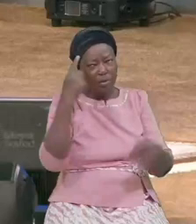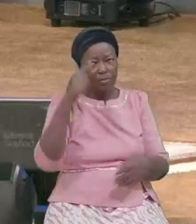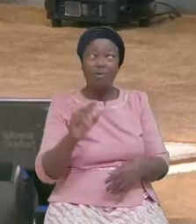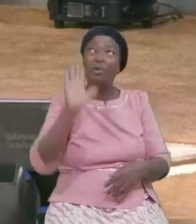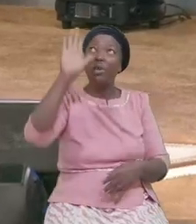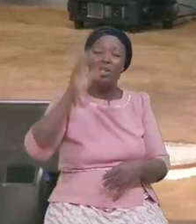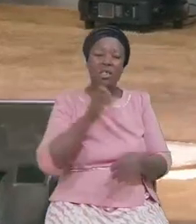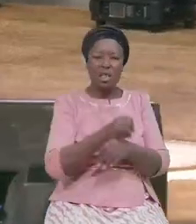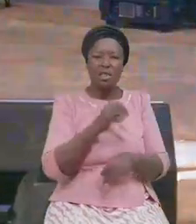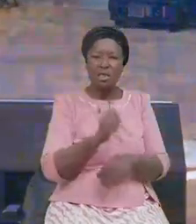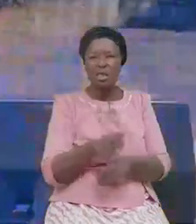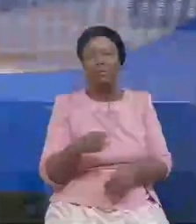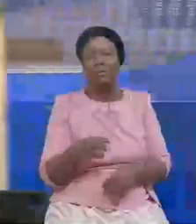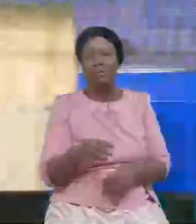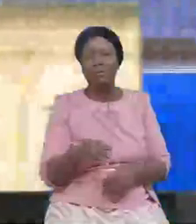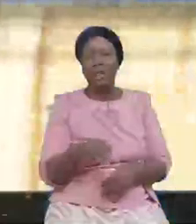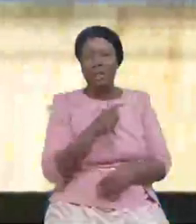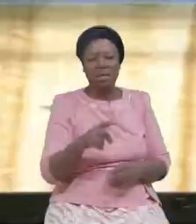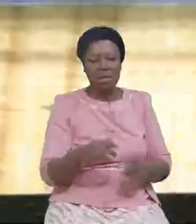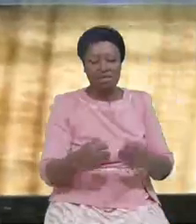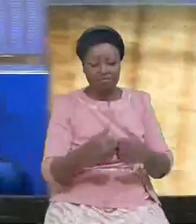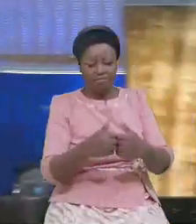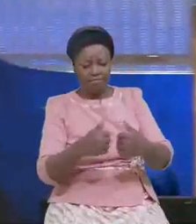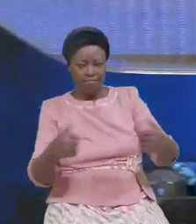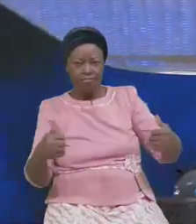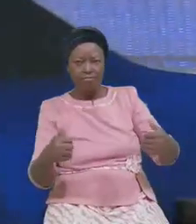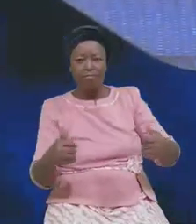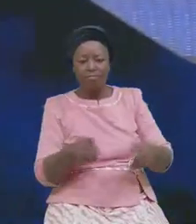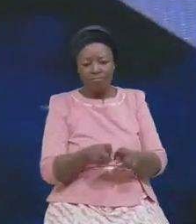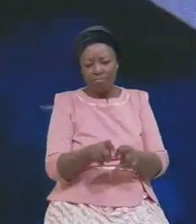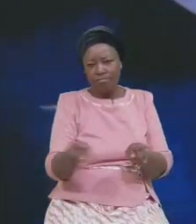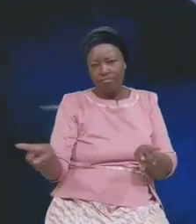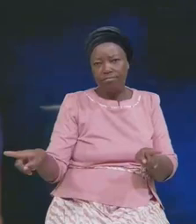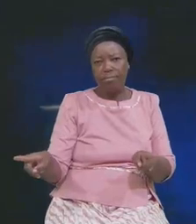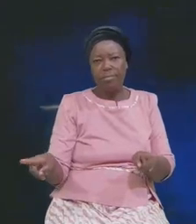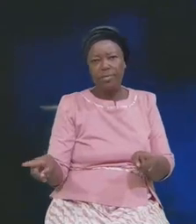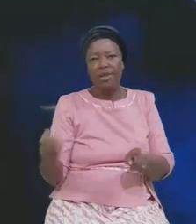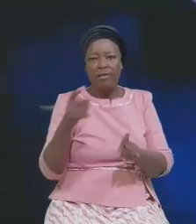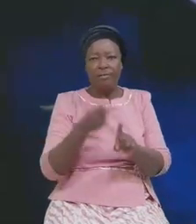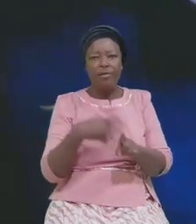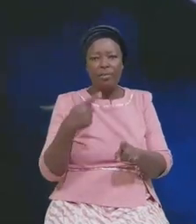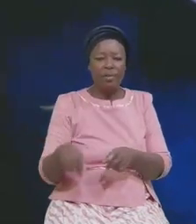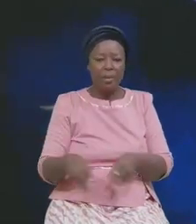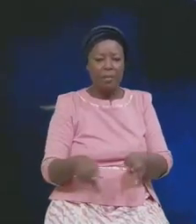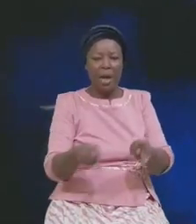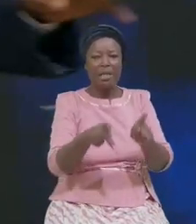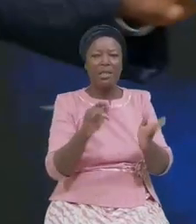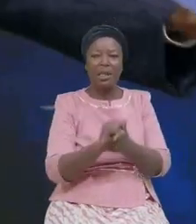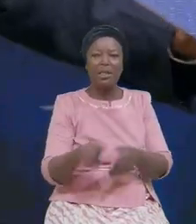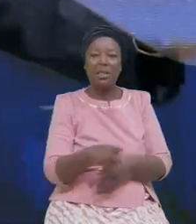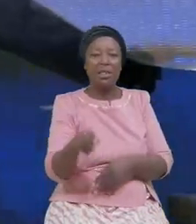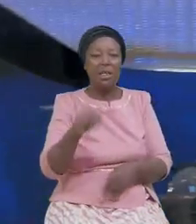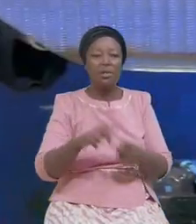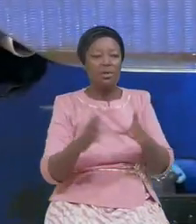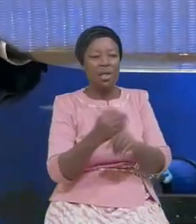Dieu. Il dévie, il déraille, il s'en va loin de la voie sur laquelle il devait se